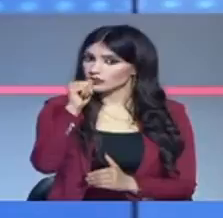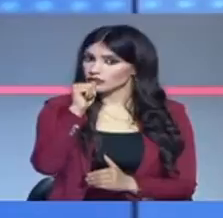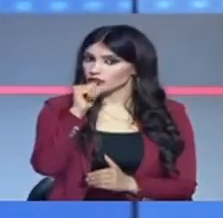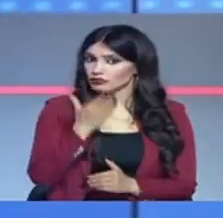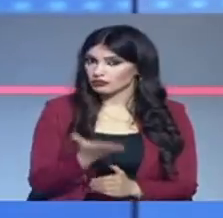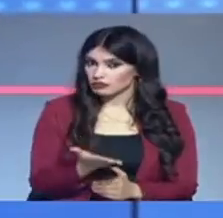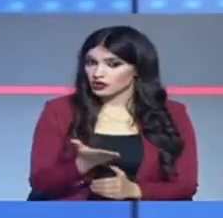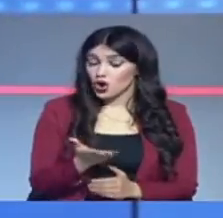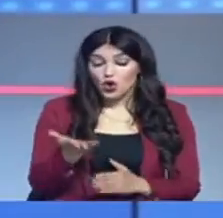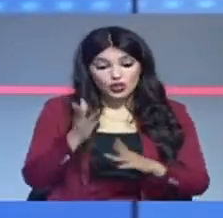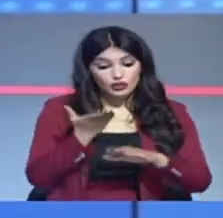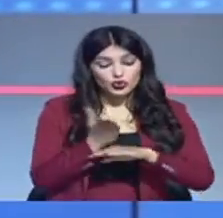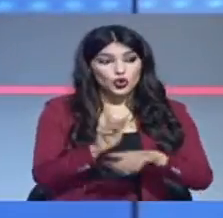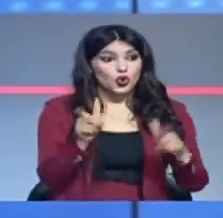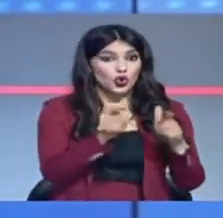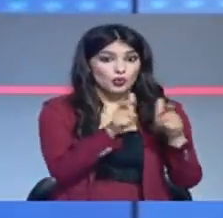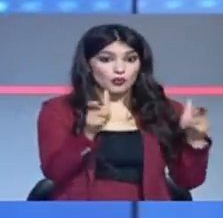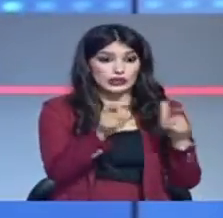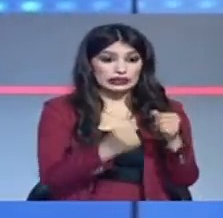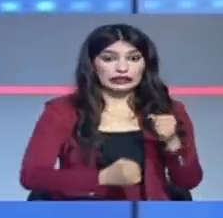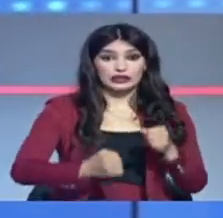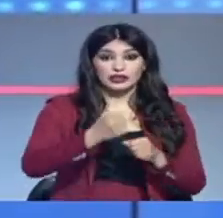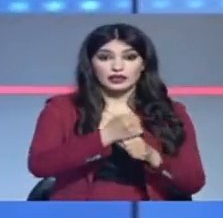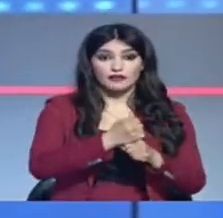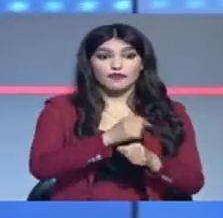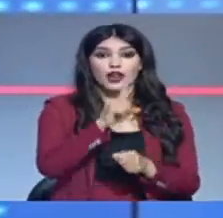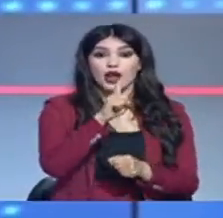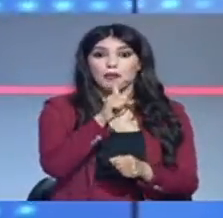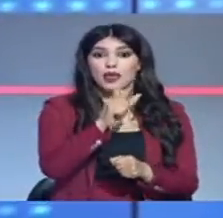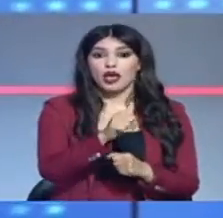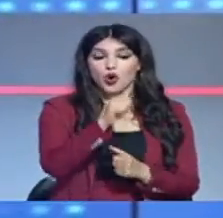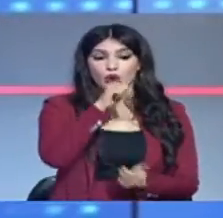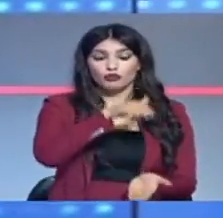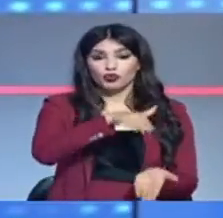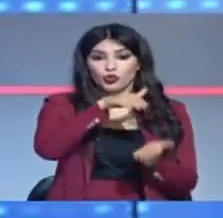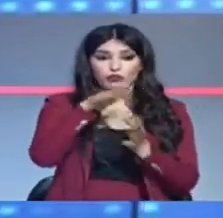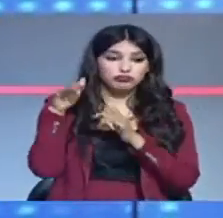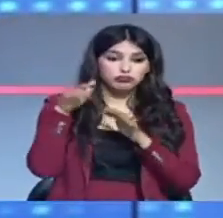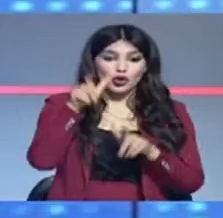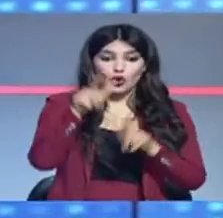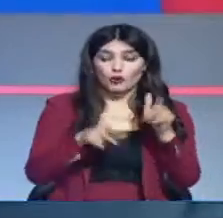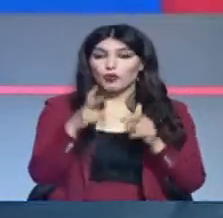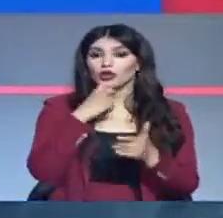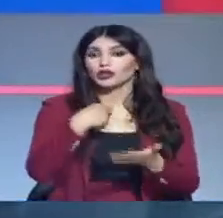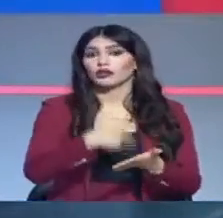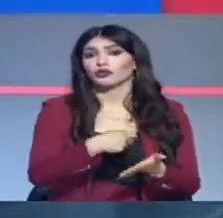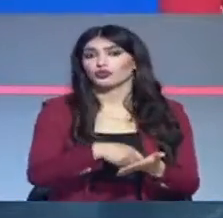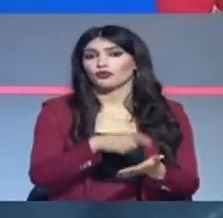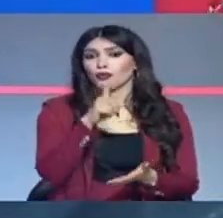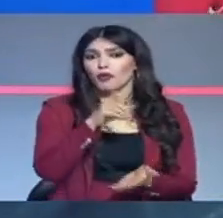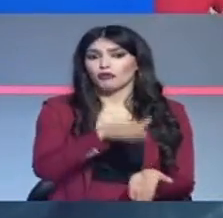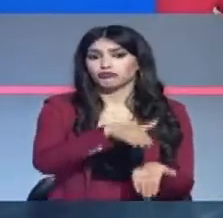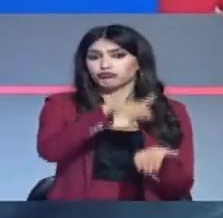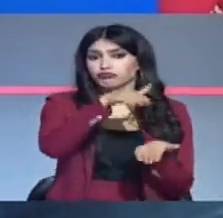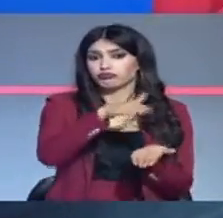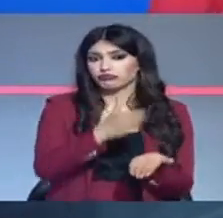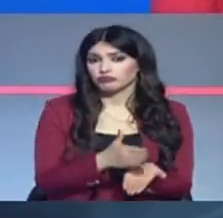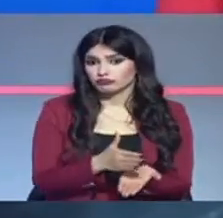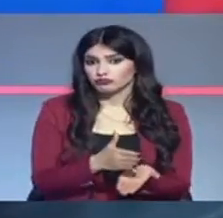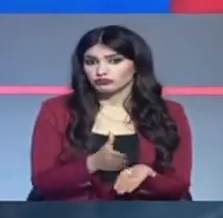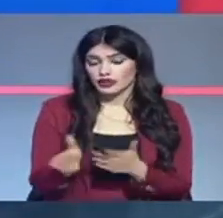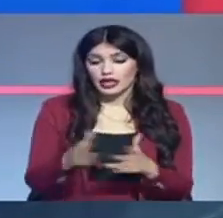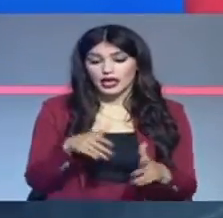يفسر اليوم شوف الشركات المنتخبه في تعليم المياه المعدنيه والمواطنين اذن حتى نكون واضحين السيد النائب ليفهم المواطن